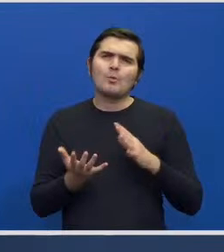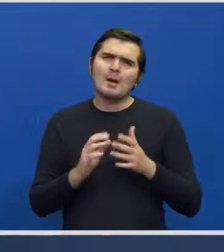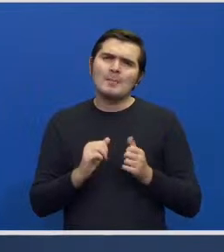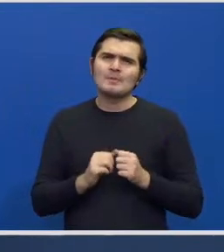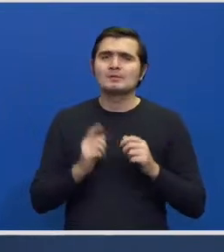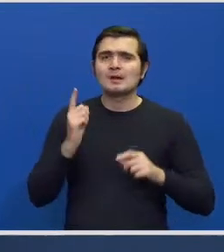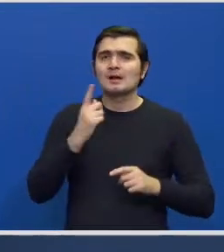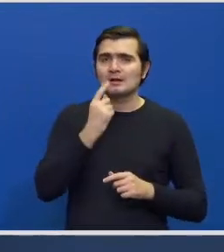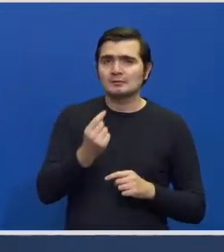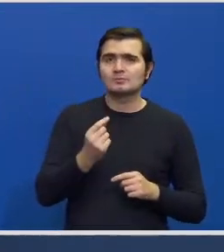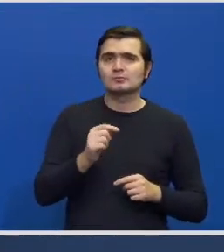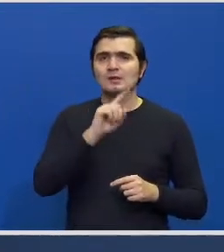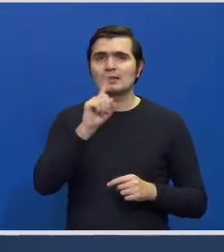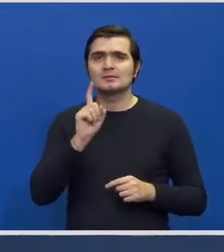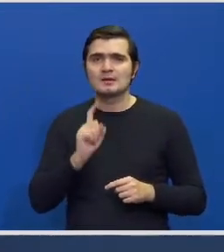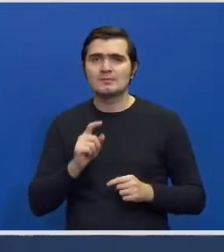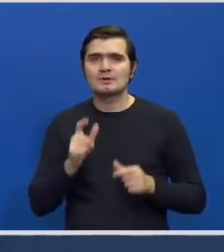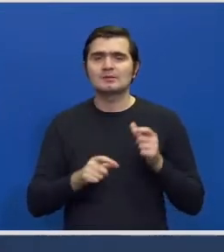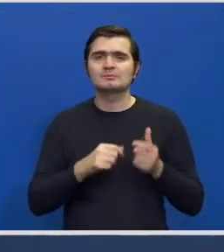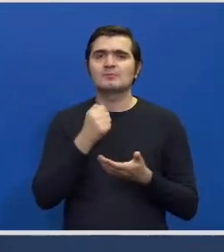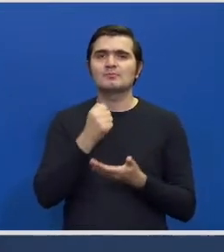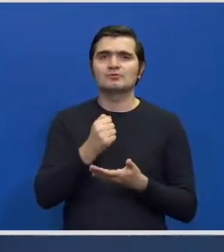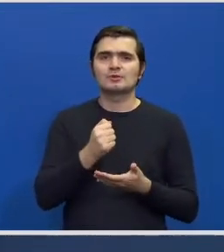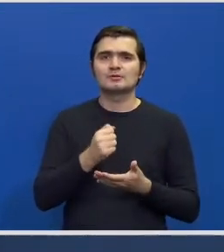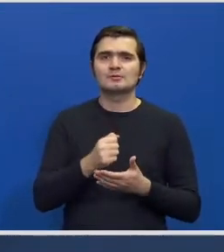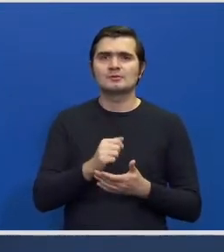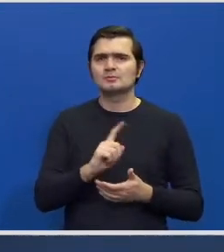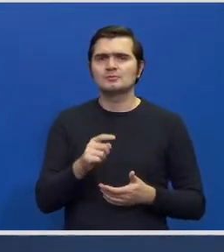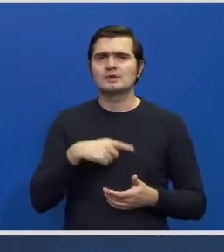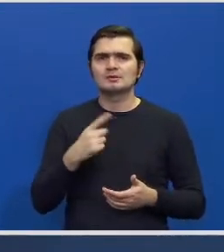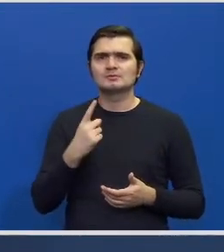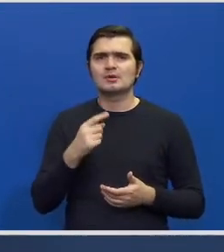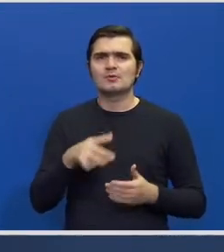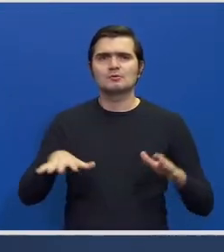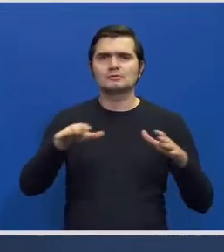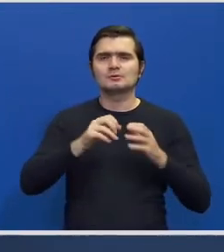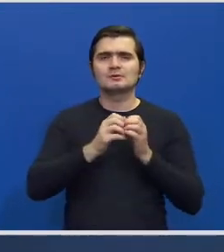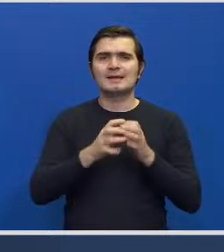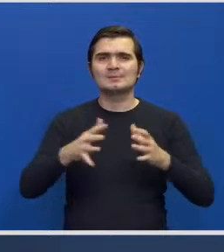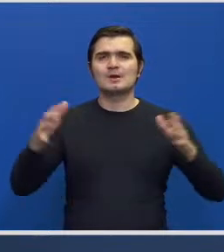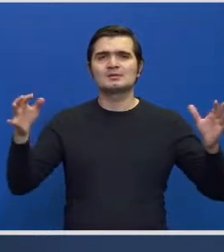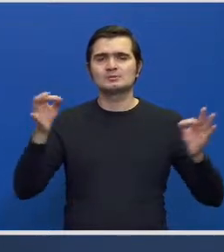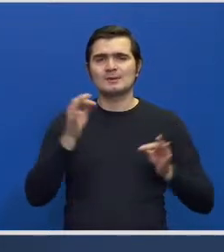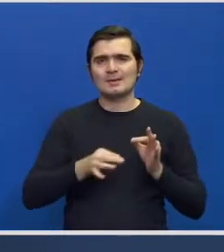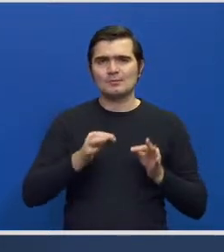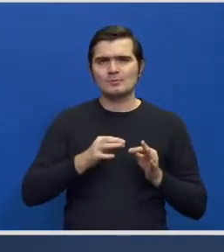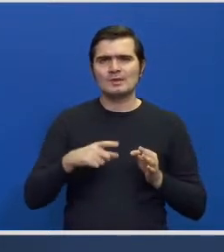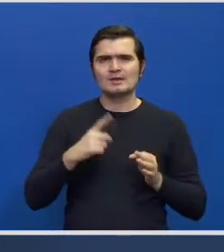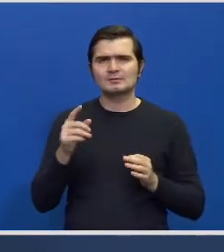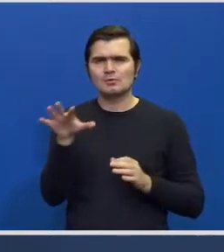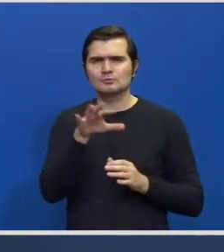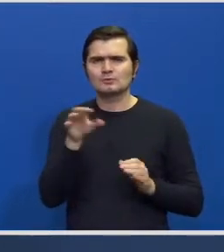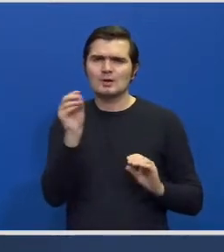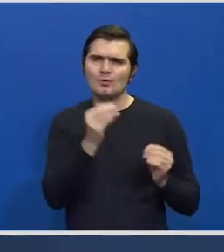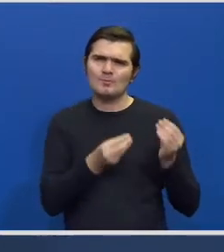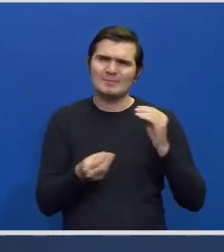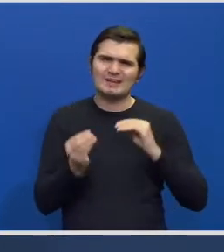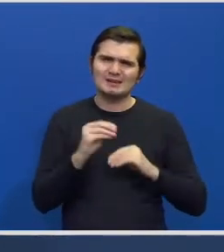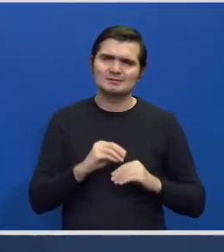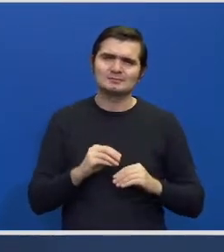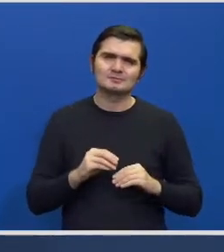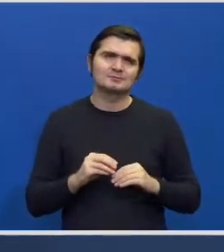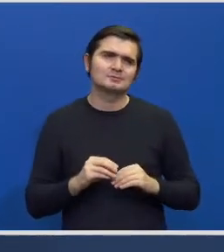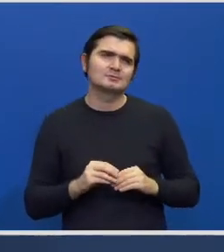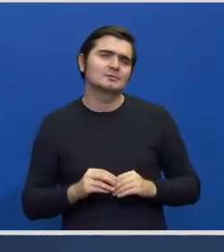probabil, atunci când voi răspunde la câteva întrebări legate de bugete, nu suntem într-o zonă de expansiune economică, suntem într-o